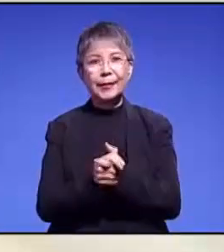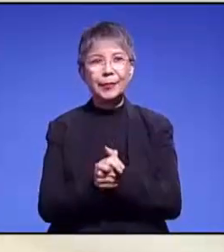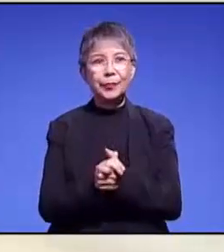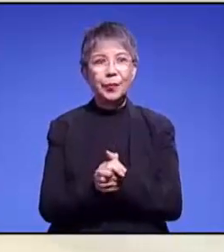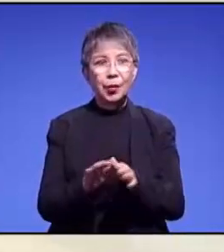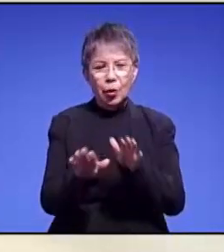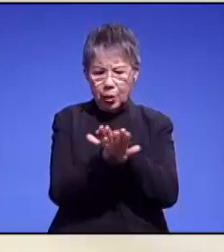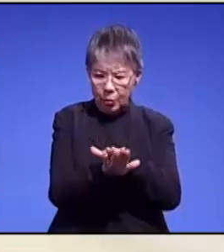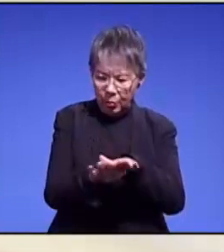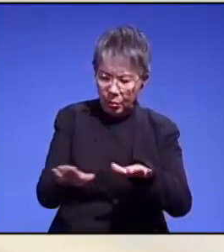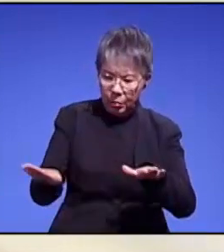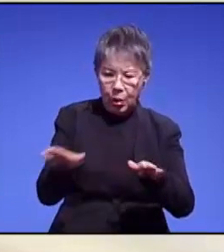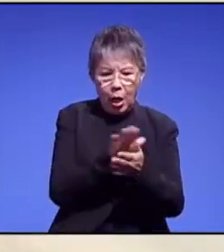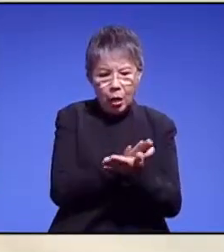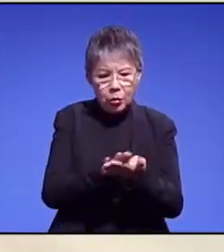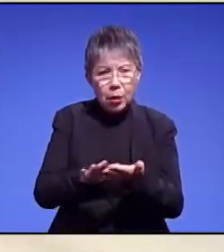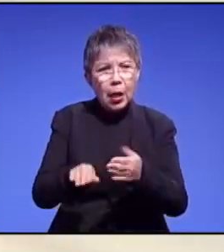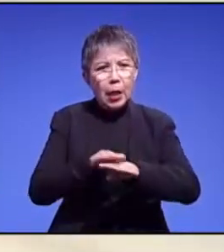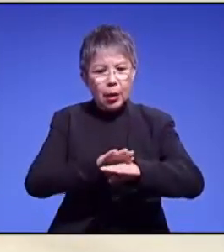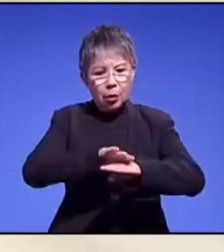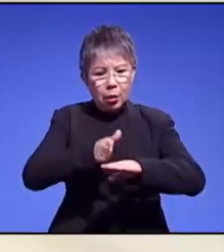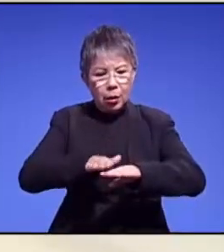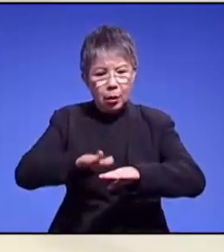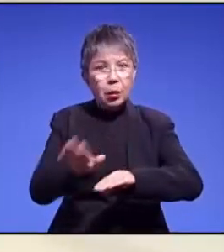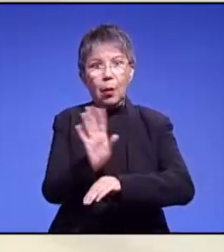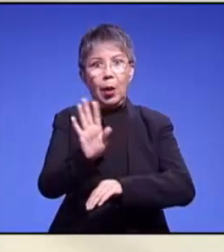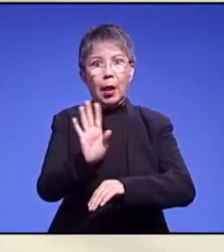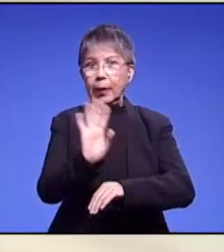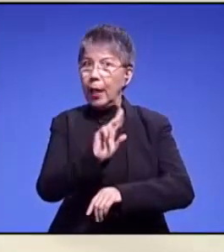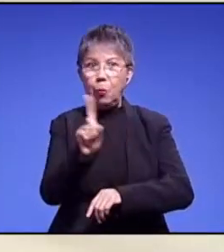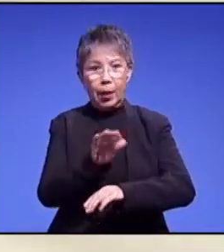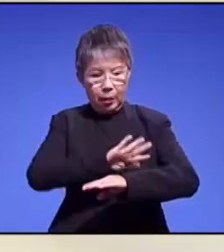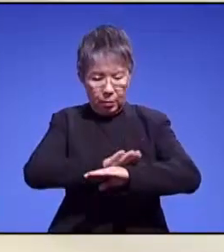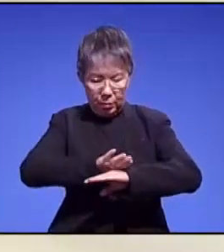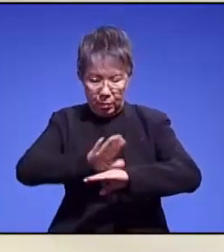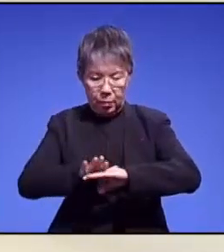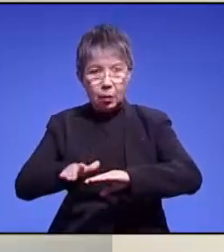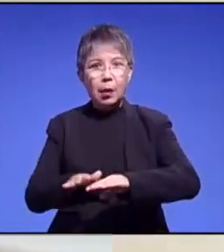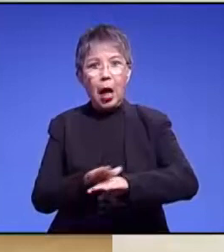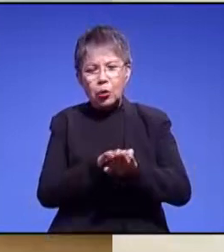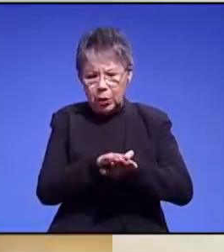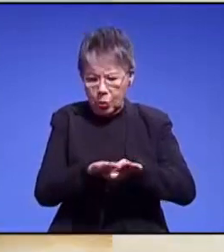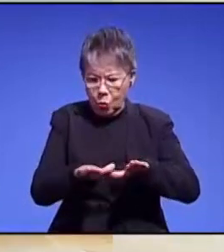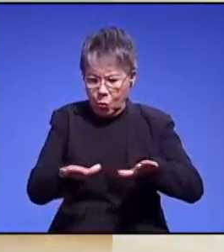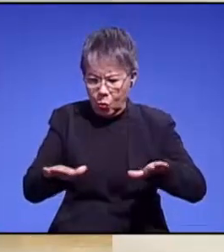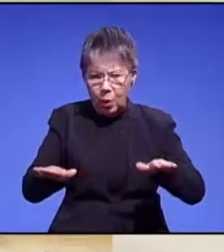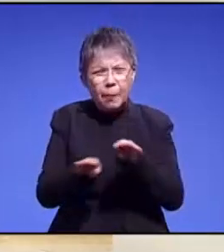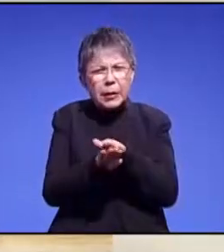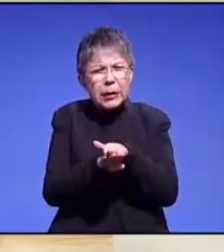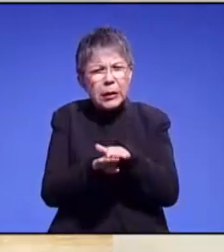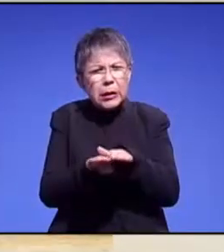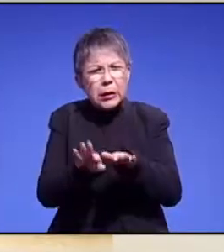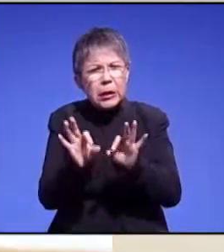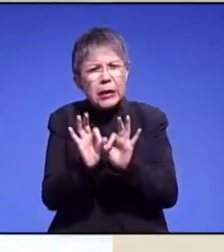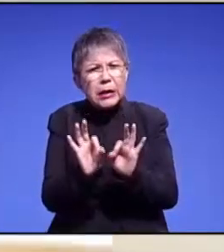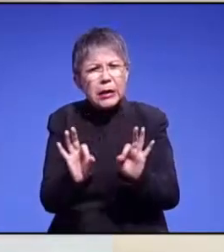Ini harus dipastikan benar-benar lurus, tidak ada gelombang-gelombang. Ini tadi saya udah jepit dibuka lagi.